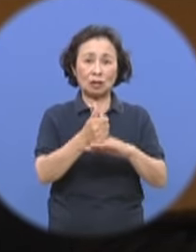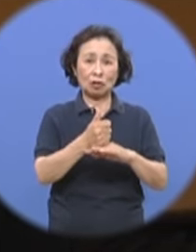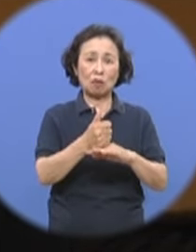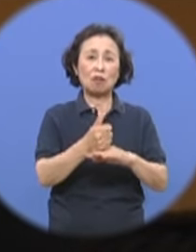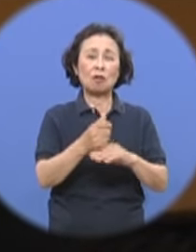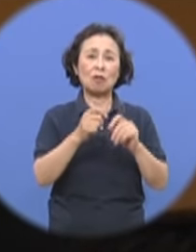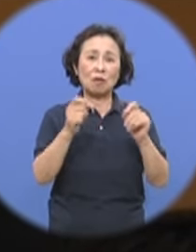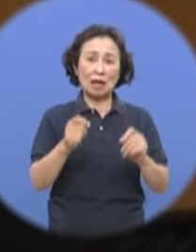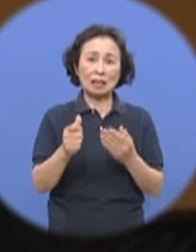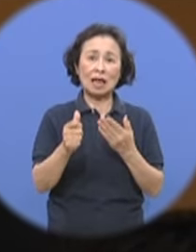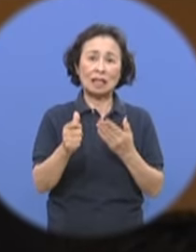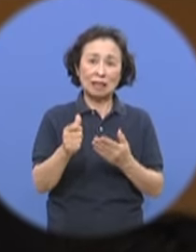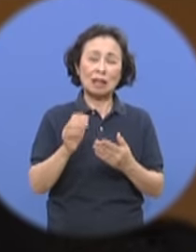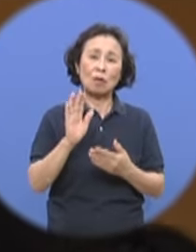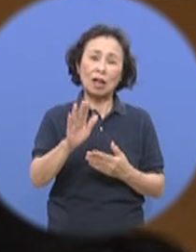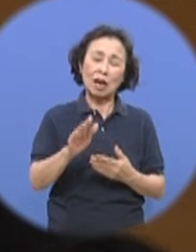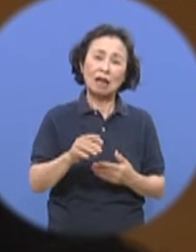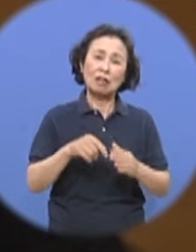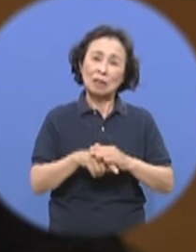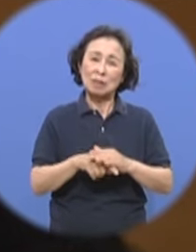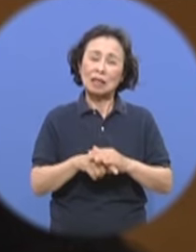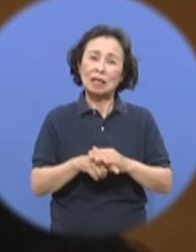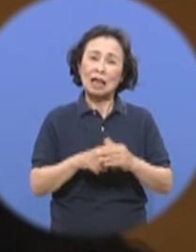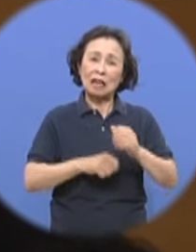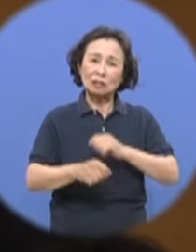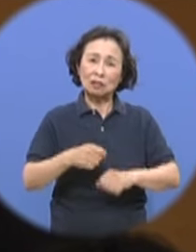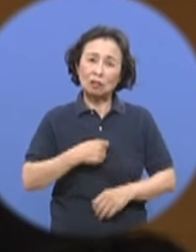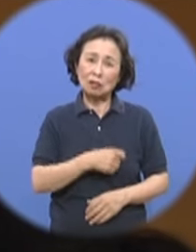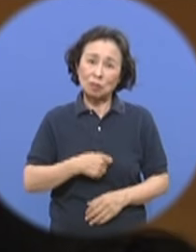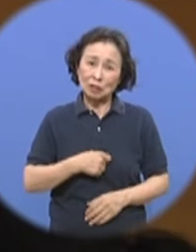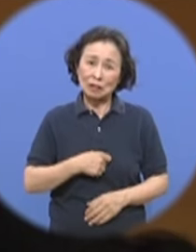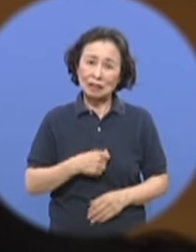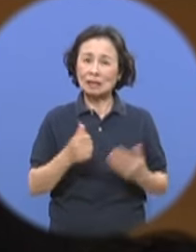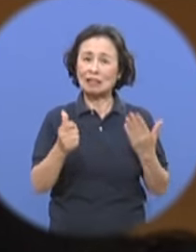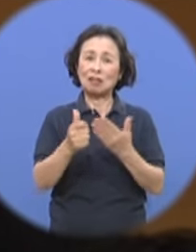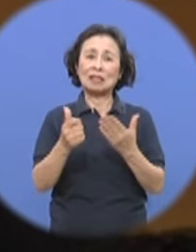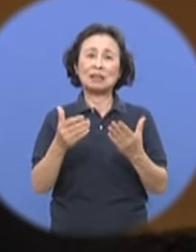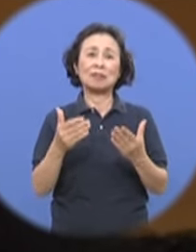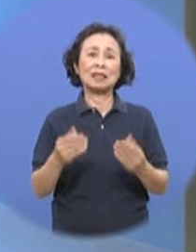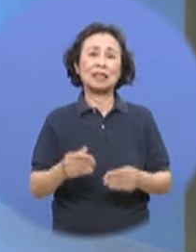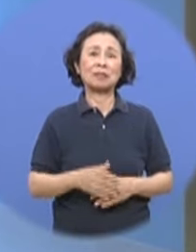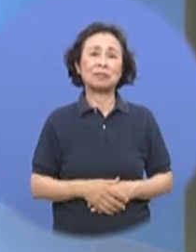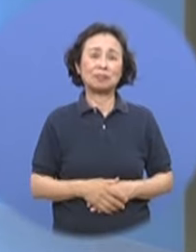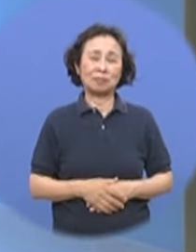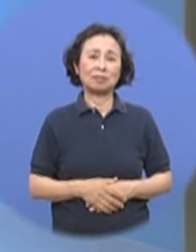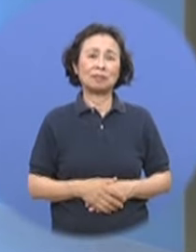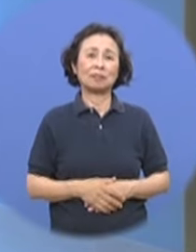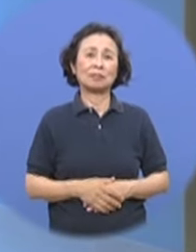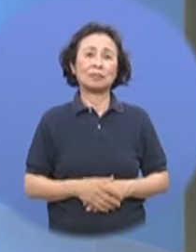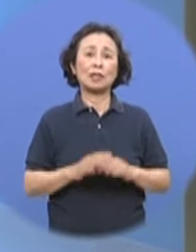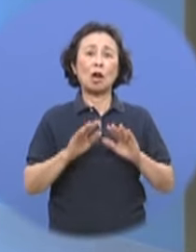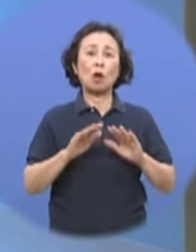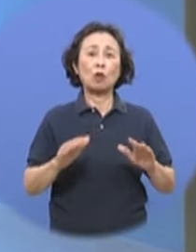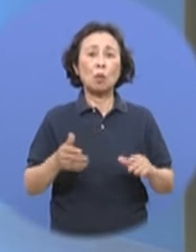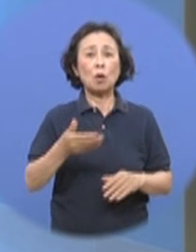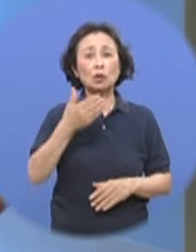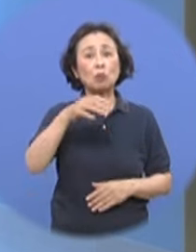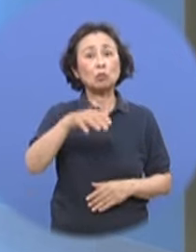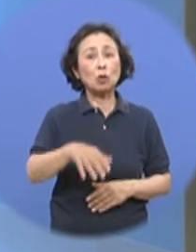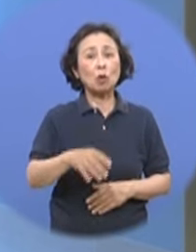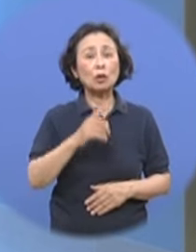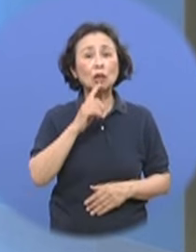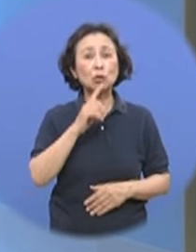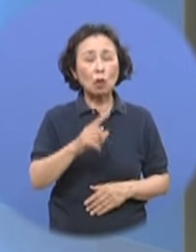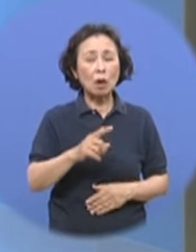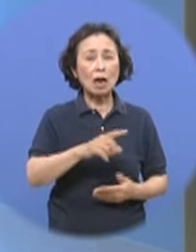に子ども食堂の意義や活動にかける思いを伺いました。 子ども食堂っていうのは地域のさ